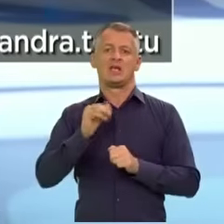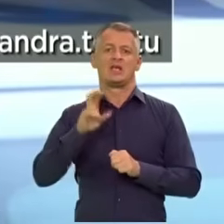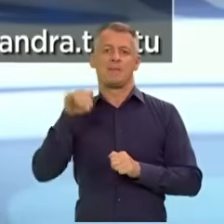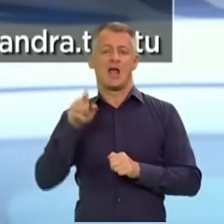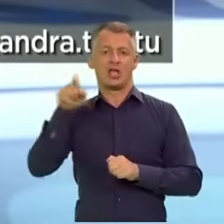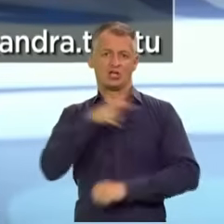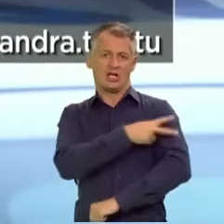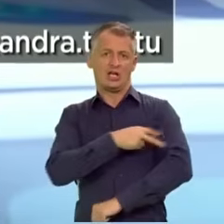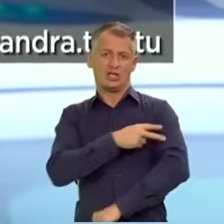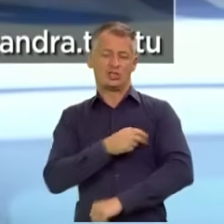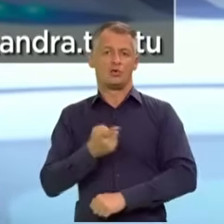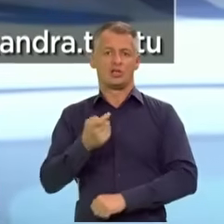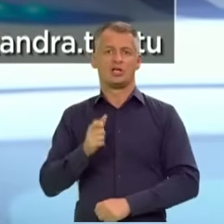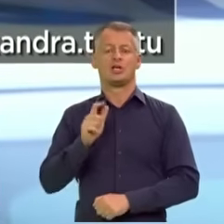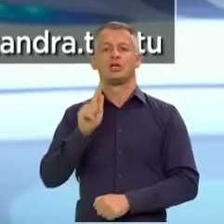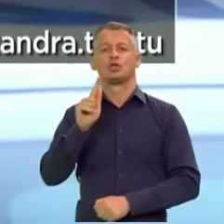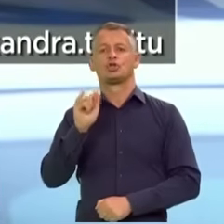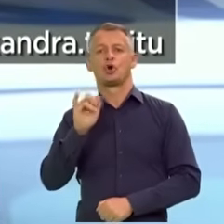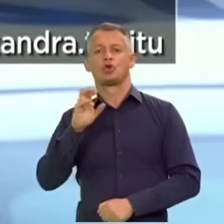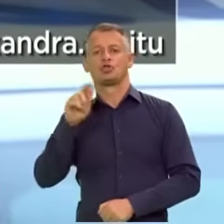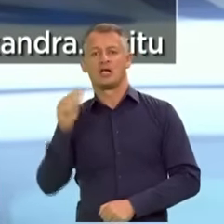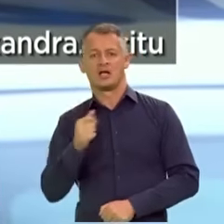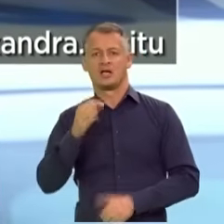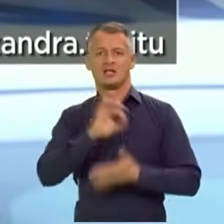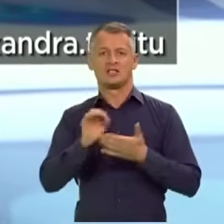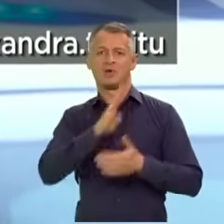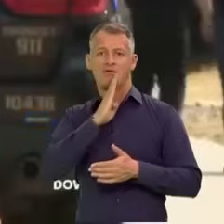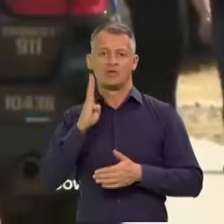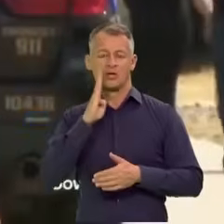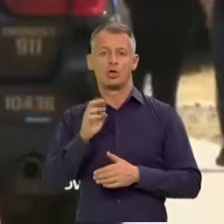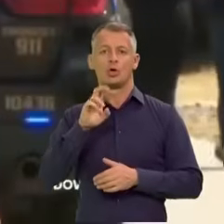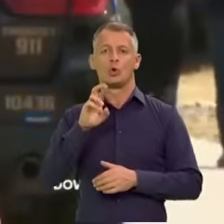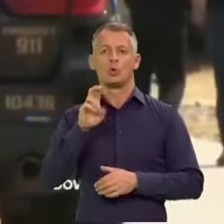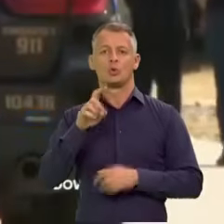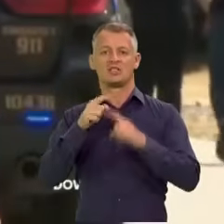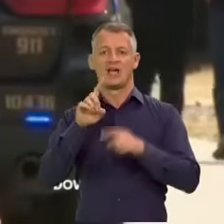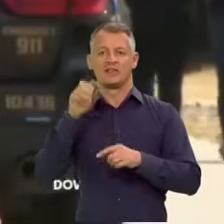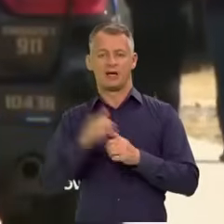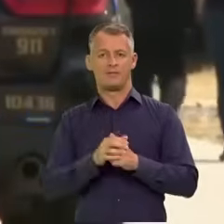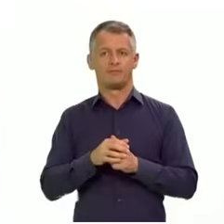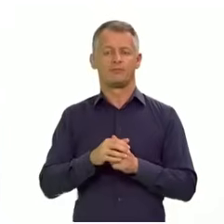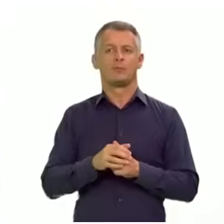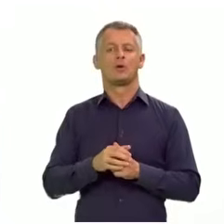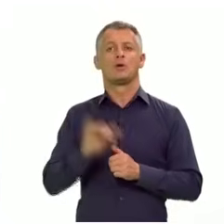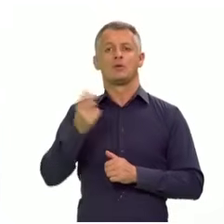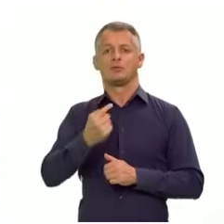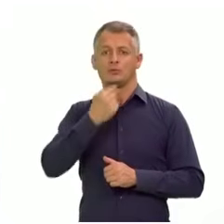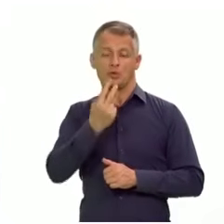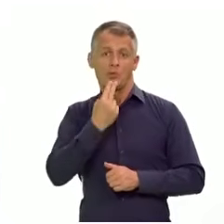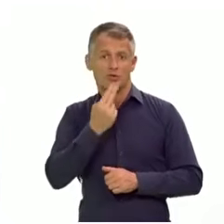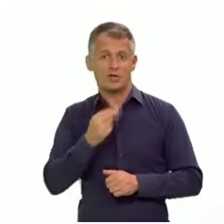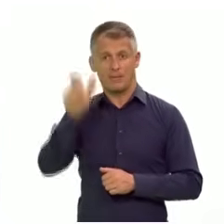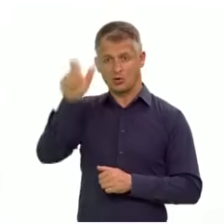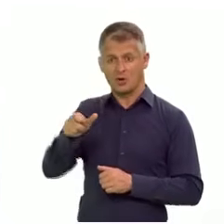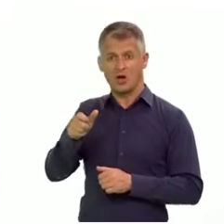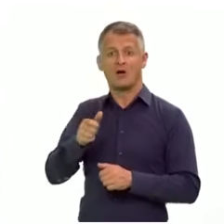liceu din Winder, Georgia. A scris pe Facebook Ruxandra Tocitu. Potrivit poliției, autorul atacului a folosit o armă